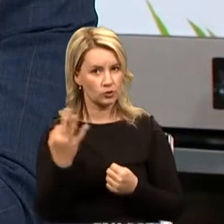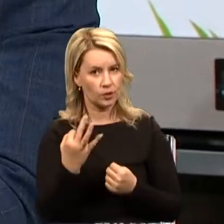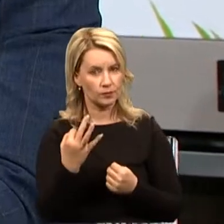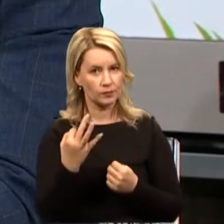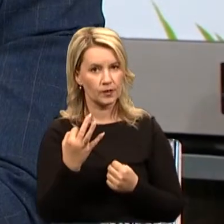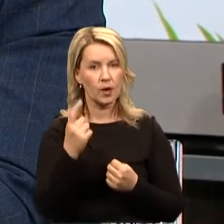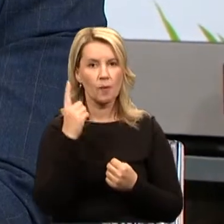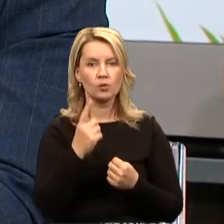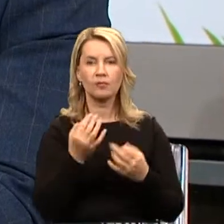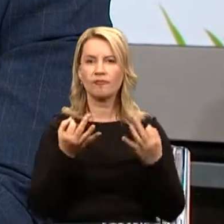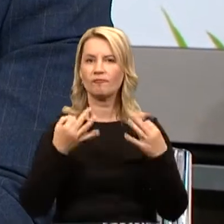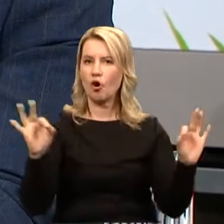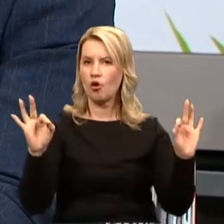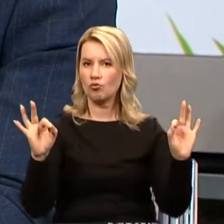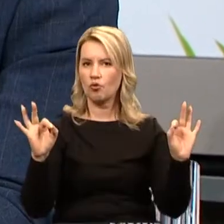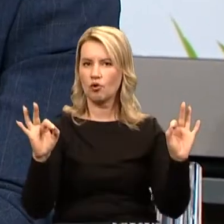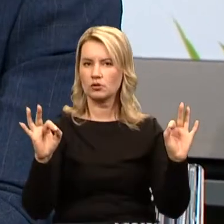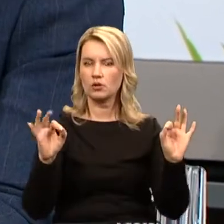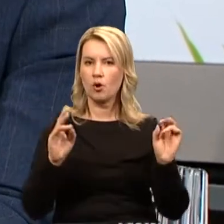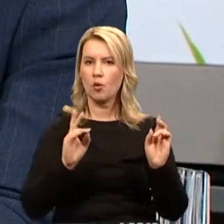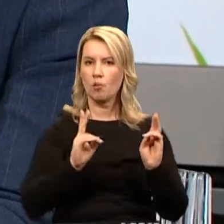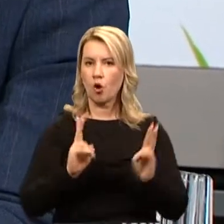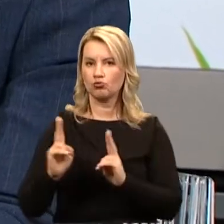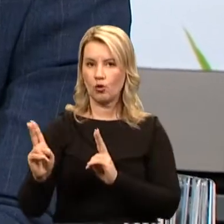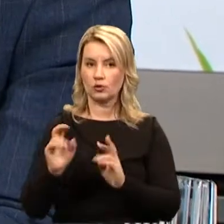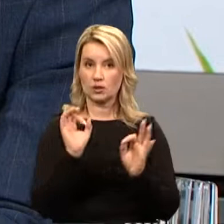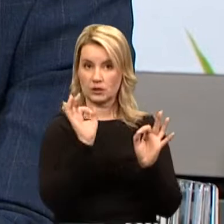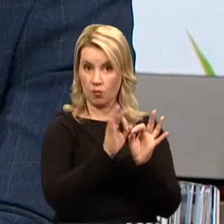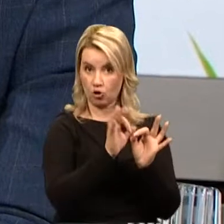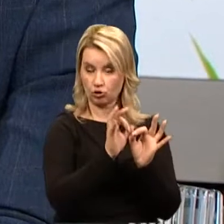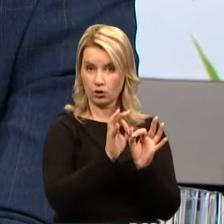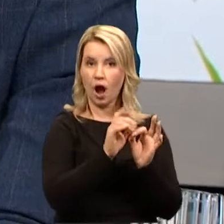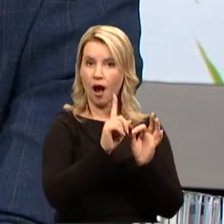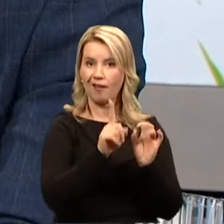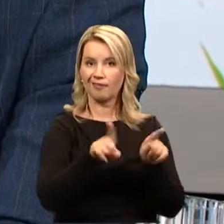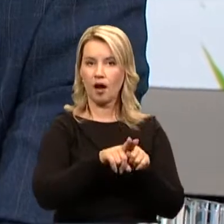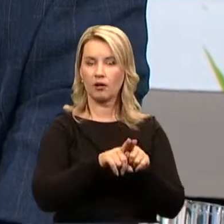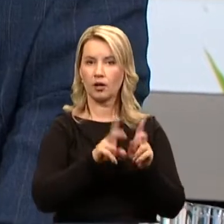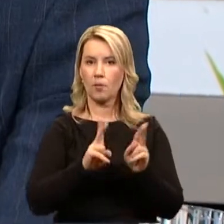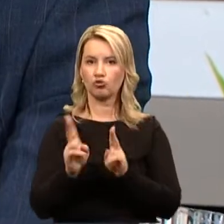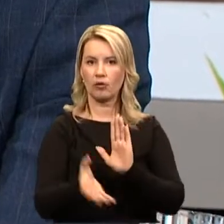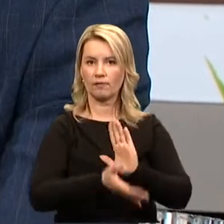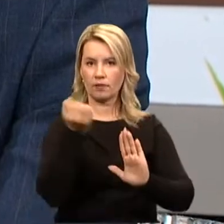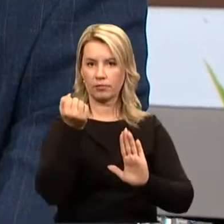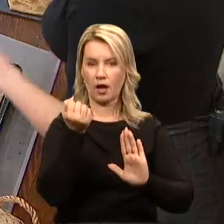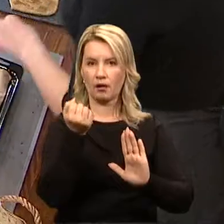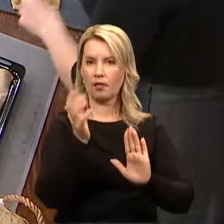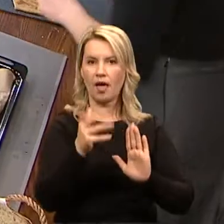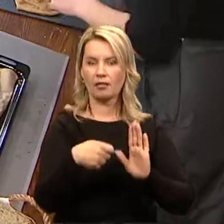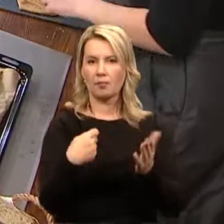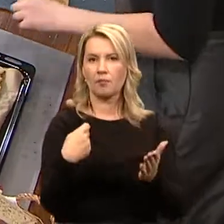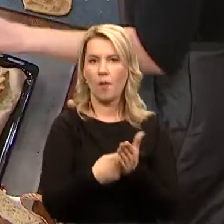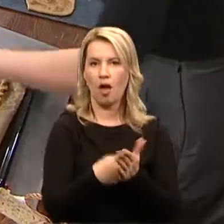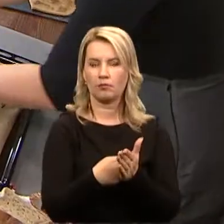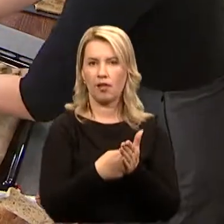flexibilita. To znamená, aby jsme mohli v průběhu toho spoření upravovat si ten spořící režim a případně si na ty peníze sáhnout i